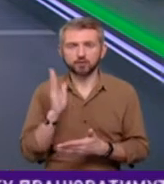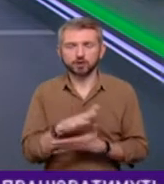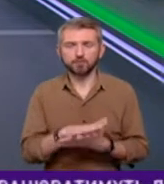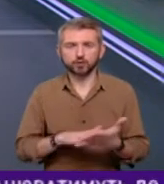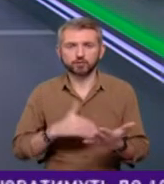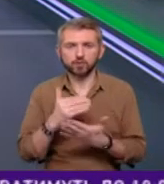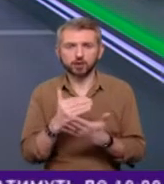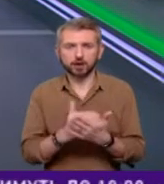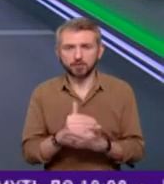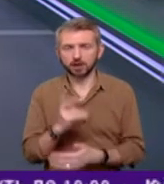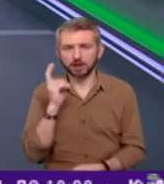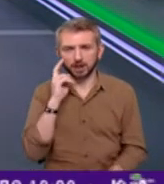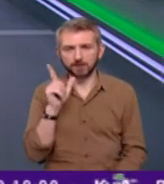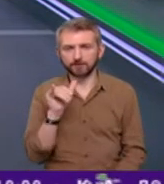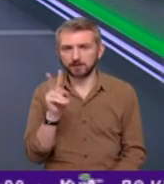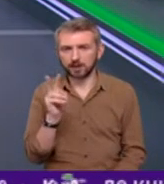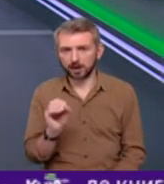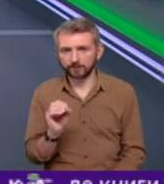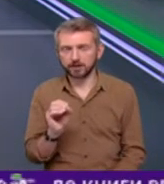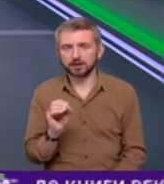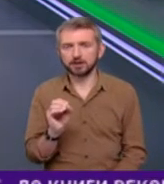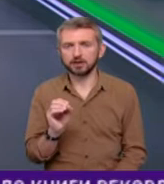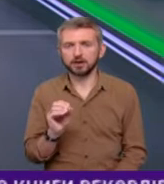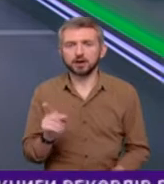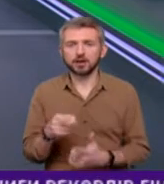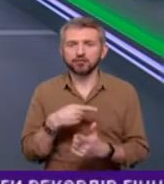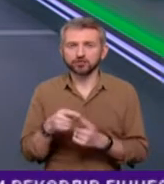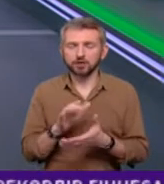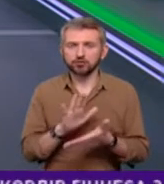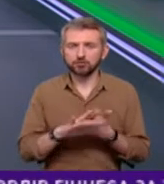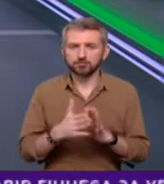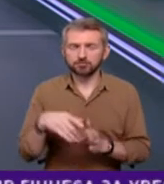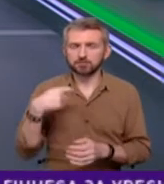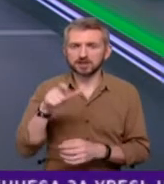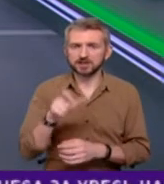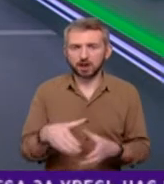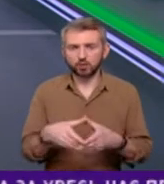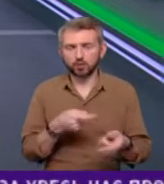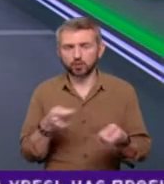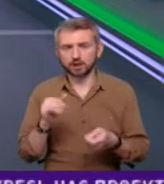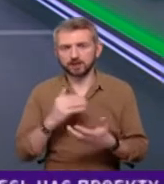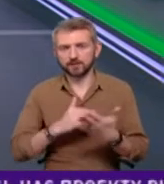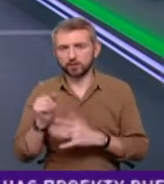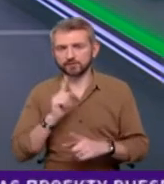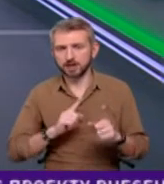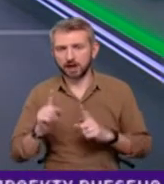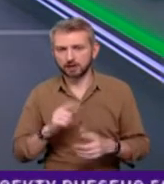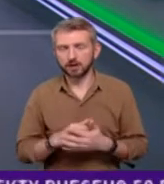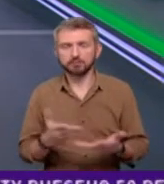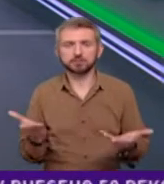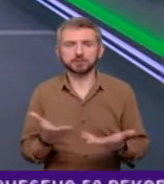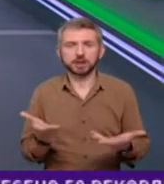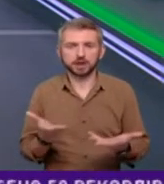буде вдивлятися у найближче майбутнє, чи порозуміються президент, уряд та Верховна Рада,